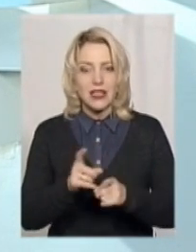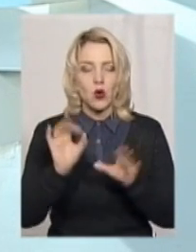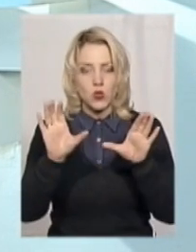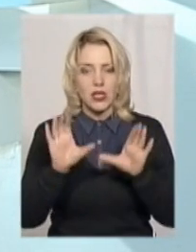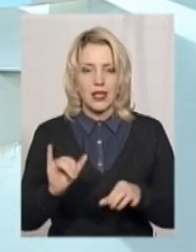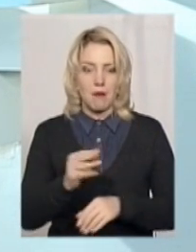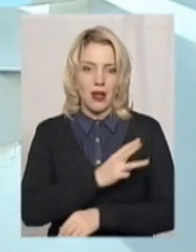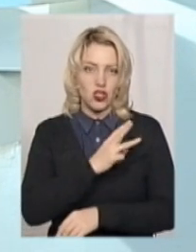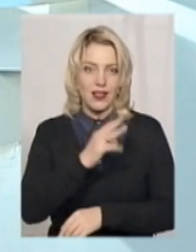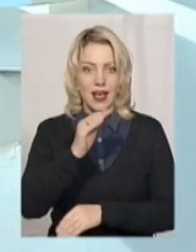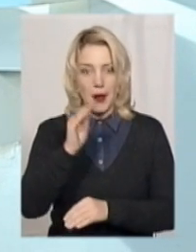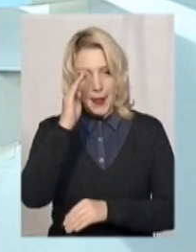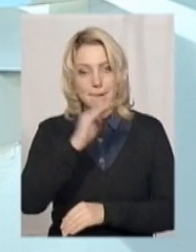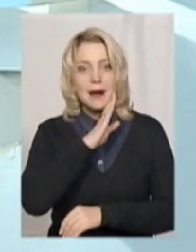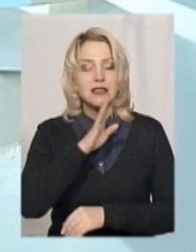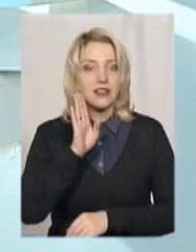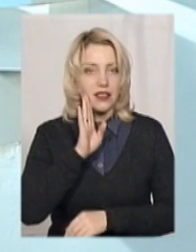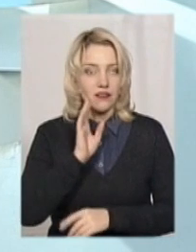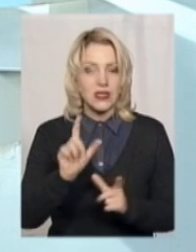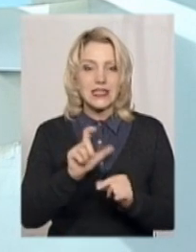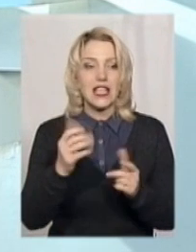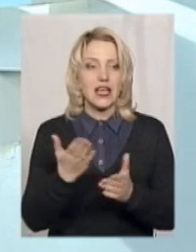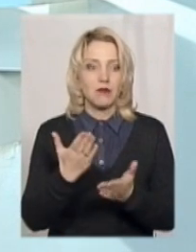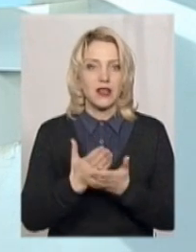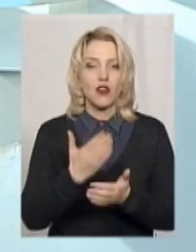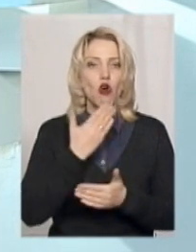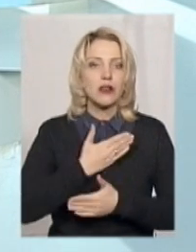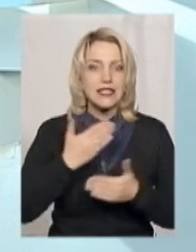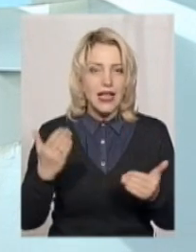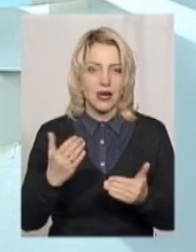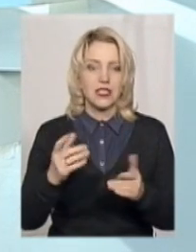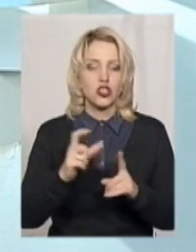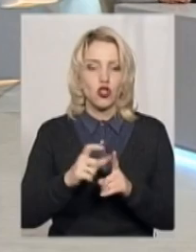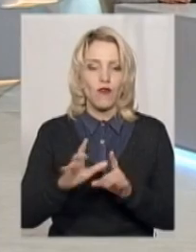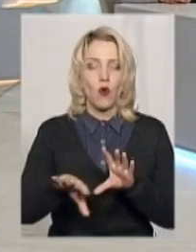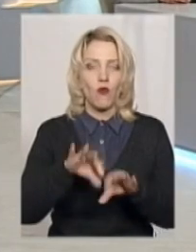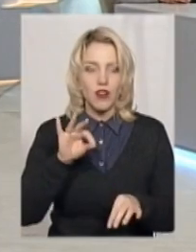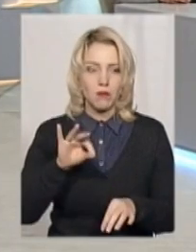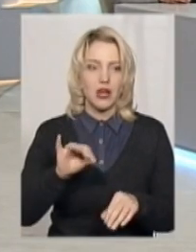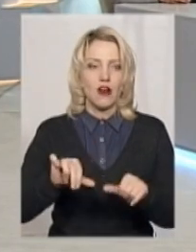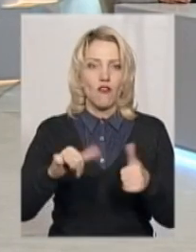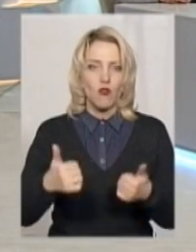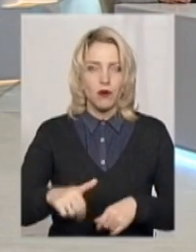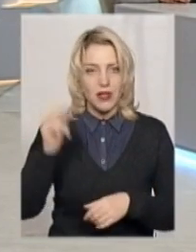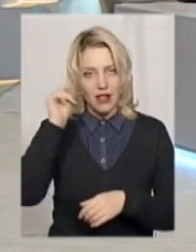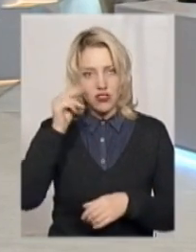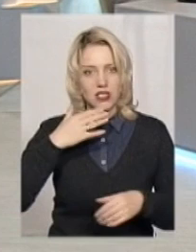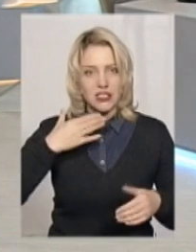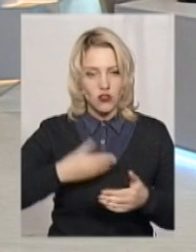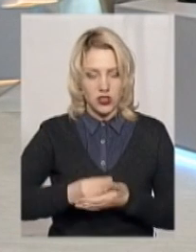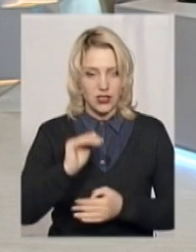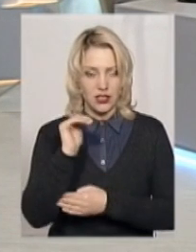бажання батьків, за якими є останнє слово вибору форми навчання власної дитини.